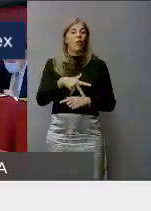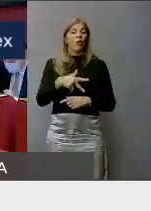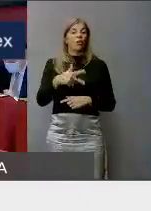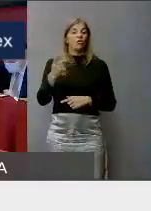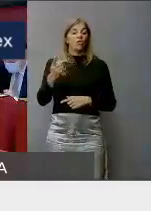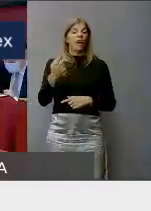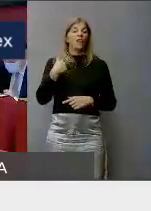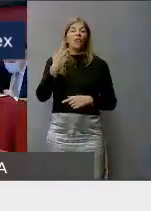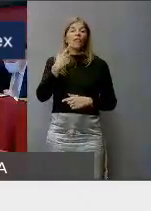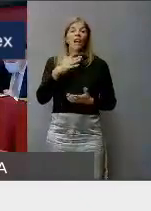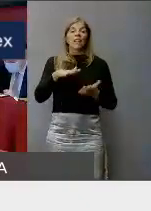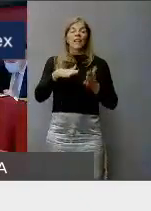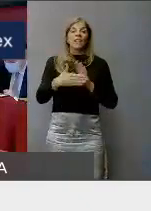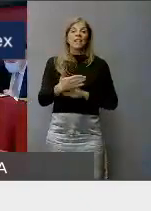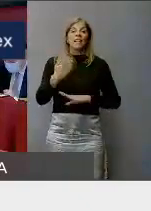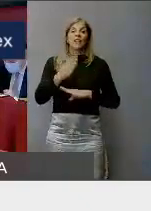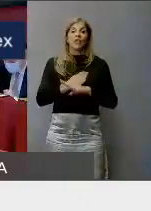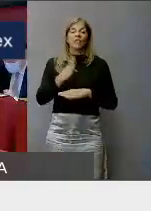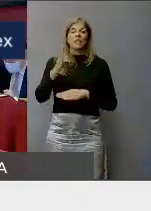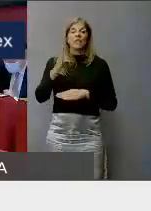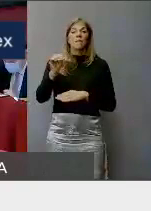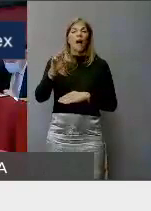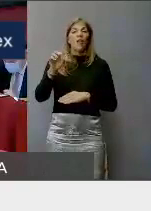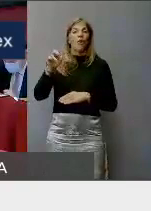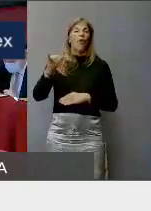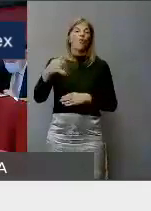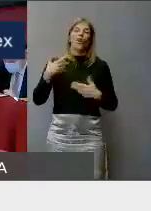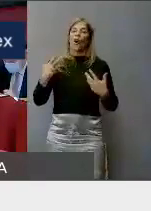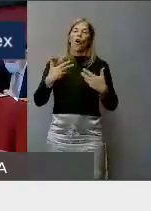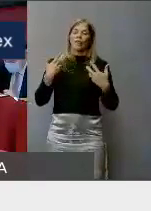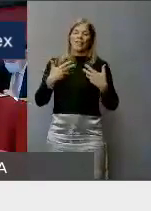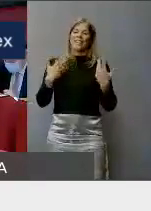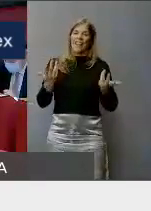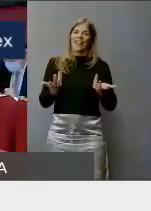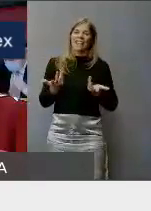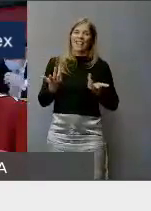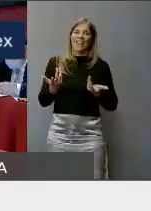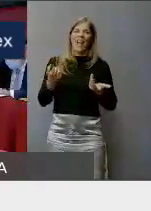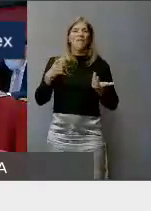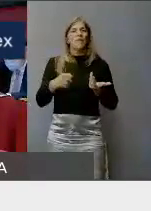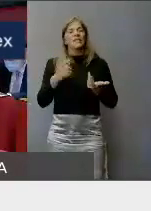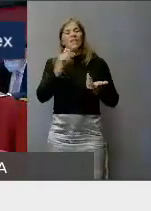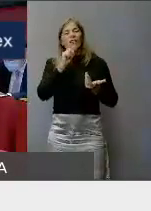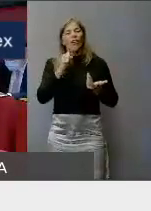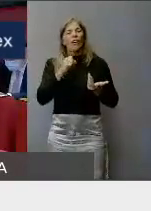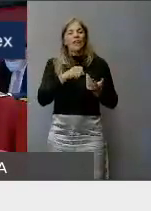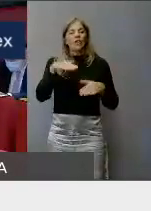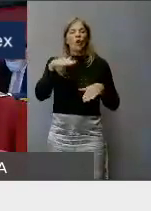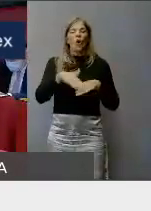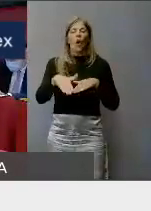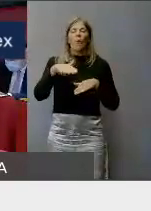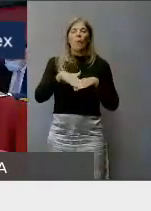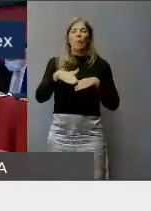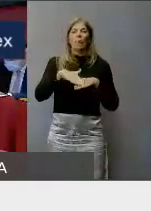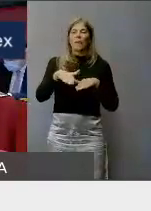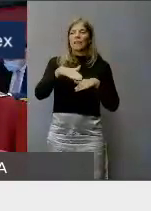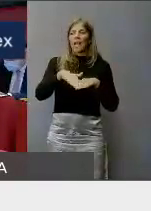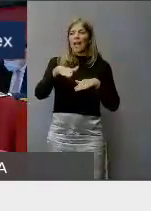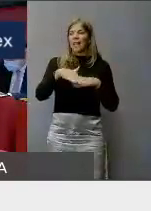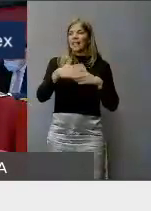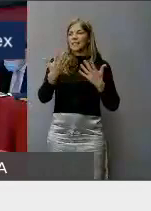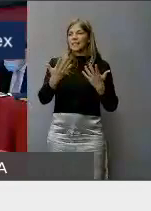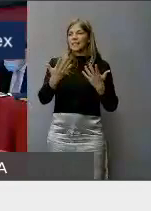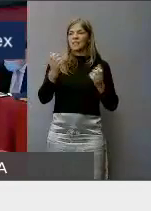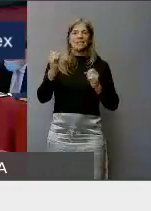parole ne sarei molto contenta ma perché credo che poi ad un certo punto le competenze di qualunque parte siano debbano essere